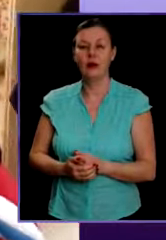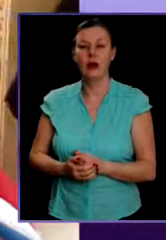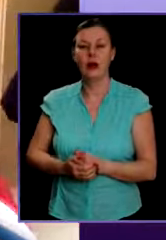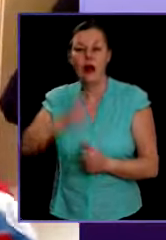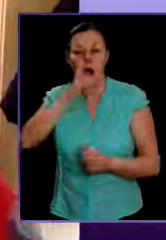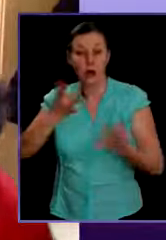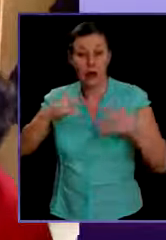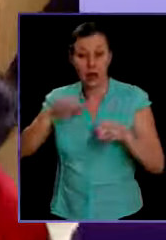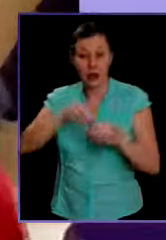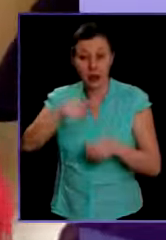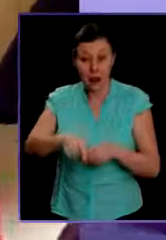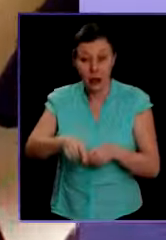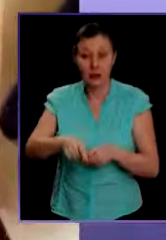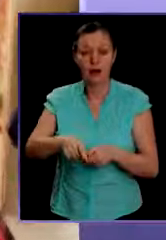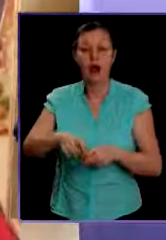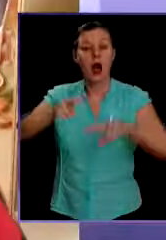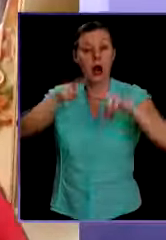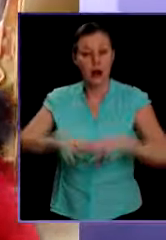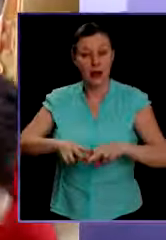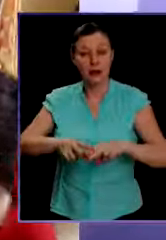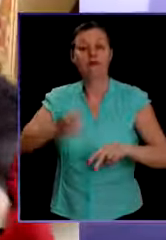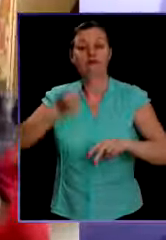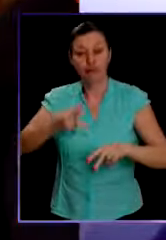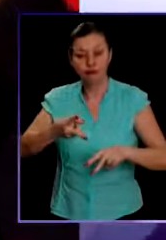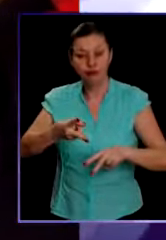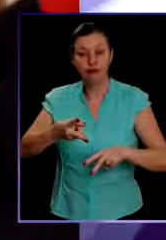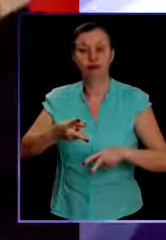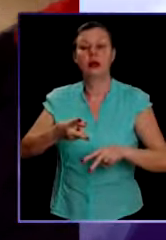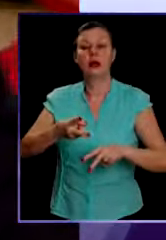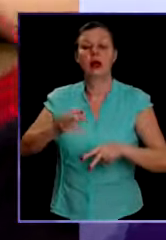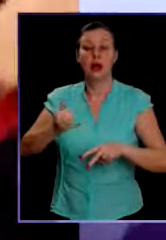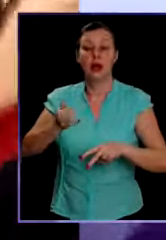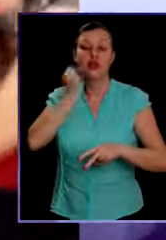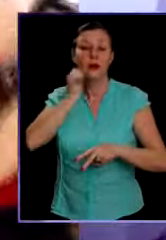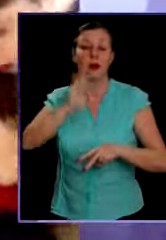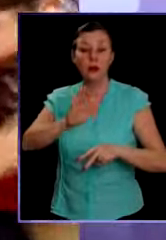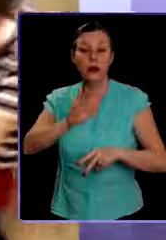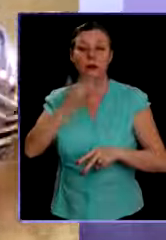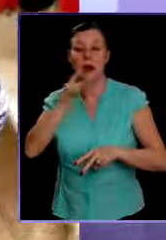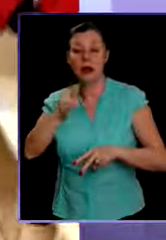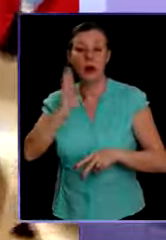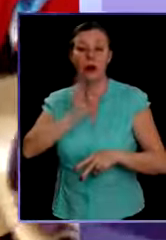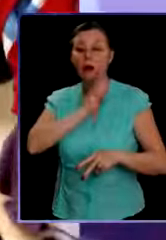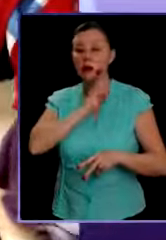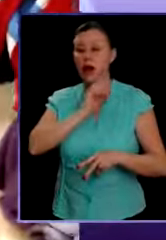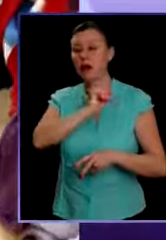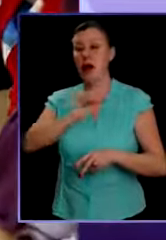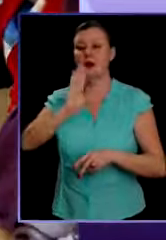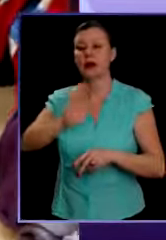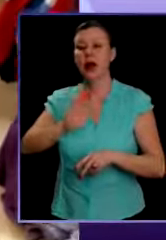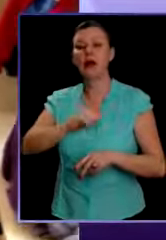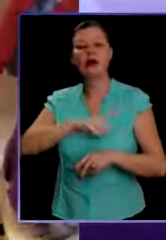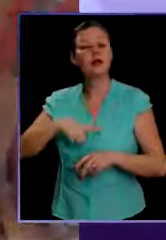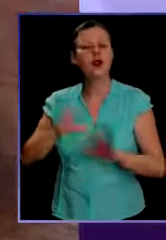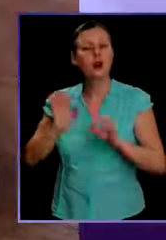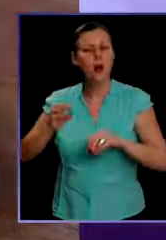A kritikus pillanatokban a rendszer SMS-ben értesíti a hozzátartozókat, Simon esetében az édesanyját. Andreának csak